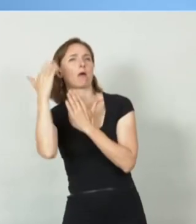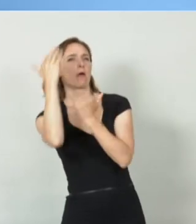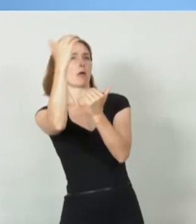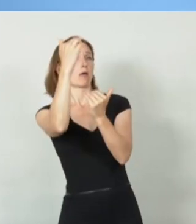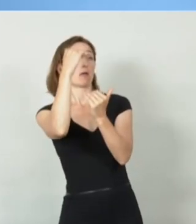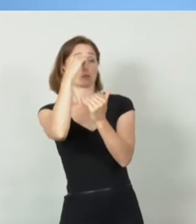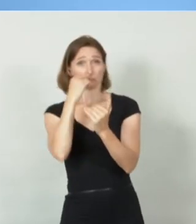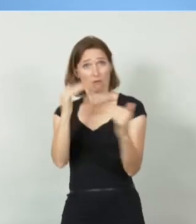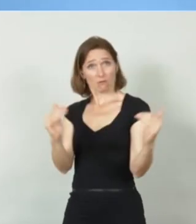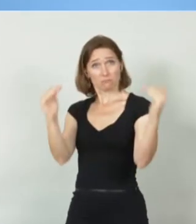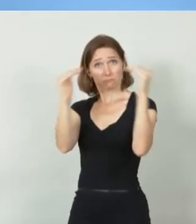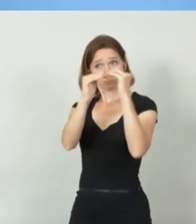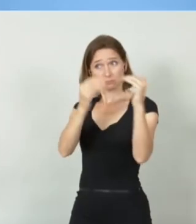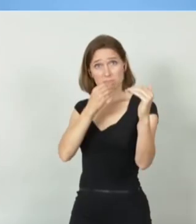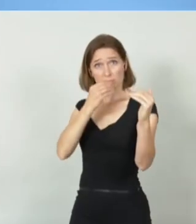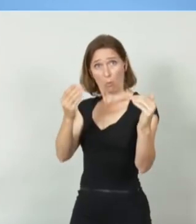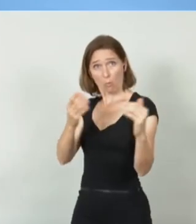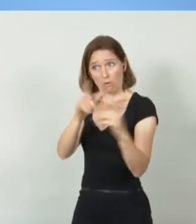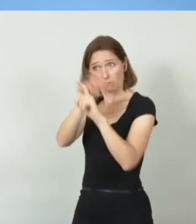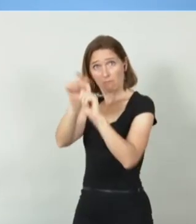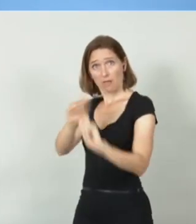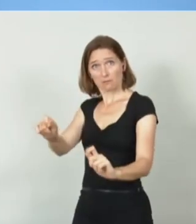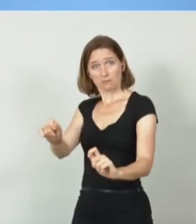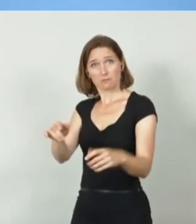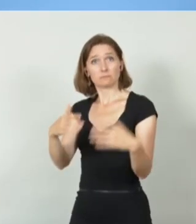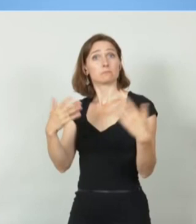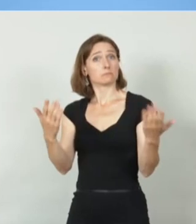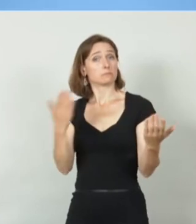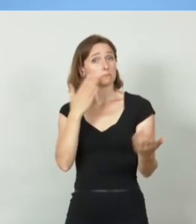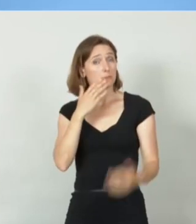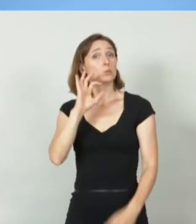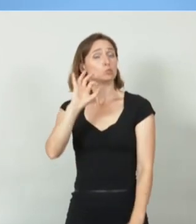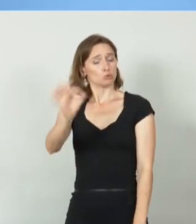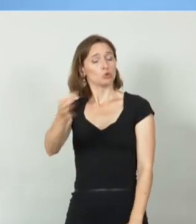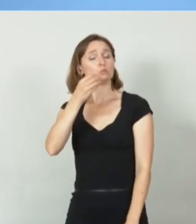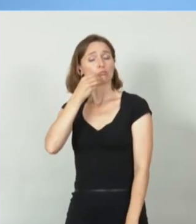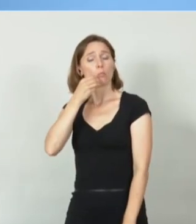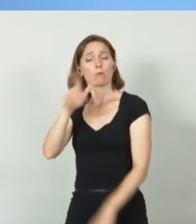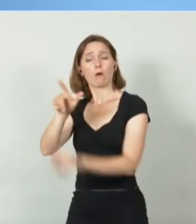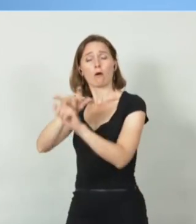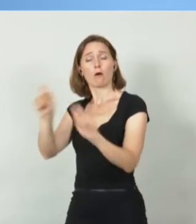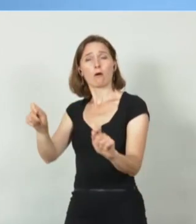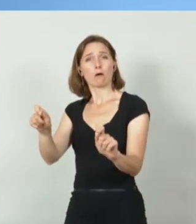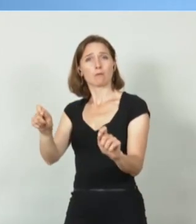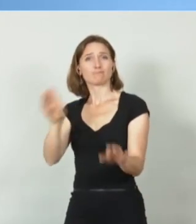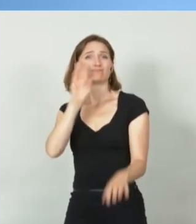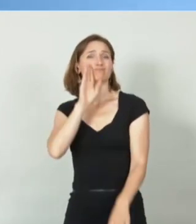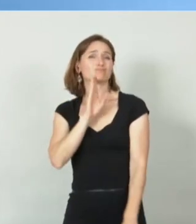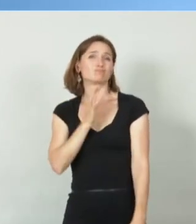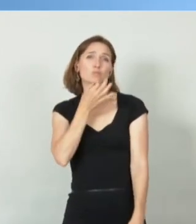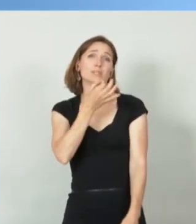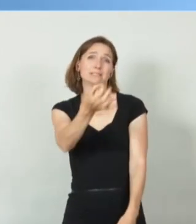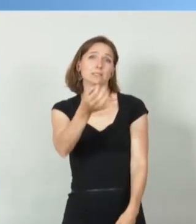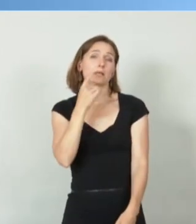pardon de vos électeurs et si oui alors permettez-moi de vous dire que la blanche colombe doit être bien